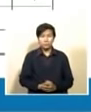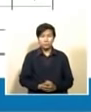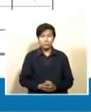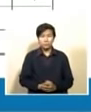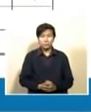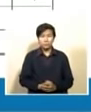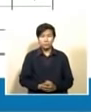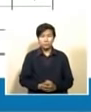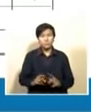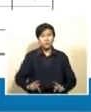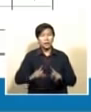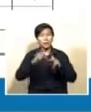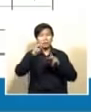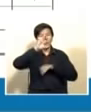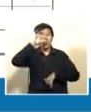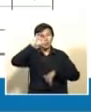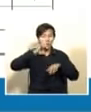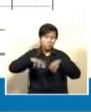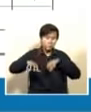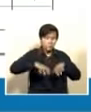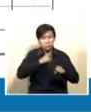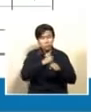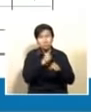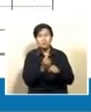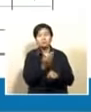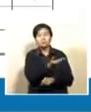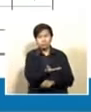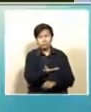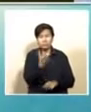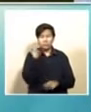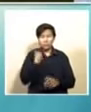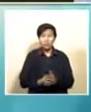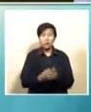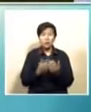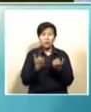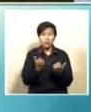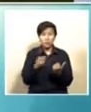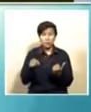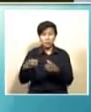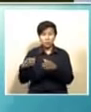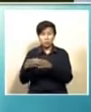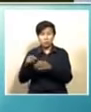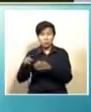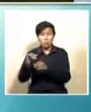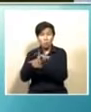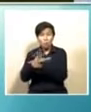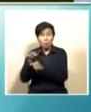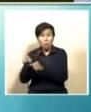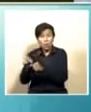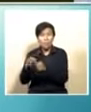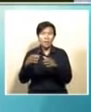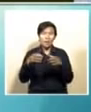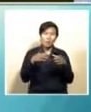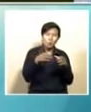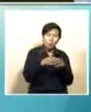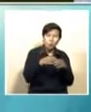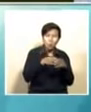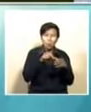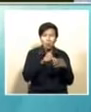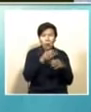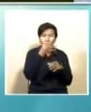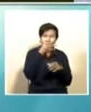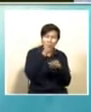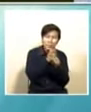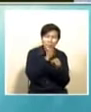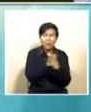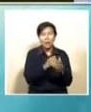ความสำคัญในการที่จะแจกจ่ายหน้ากากอนามัยเพื่อป้องกันการแพร่ระบาดอย่างทั่วถึงนะครับก็ขอเรียน